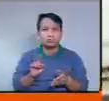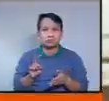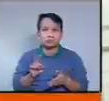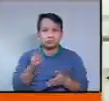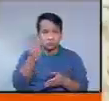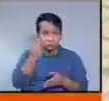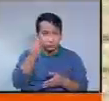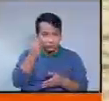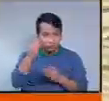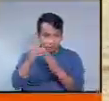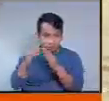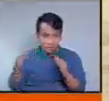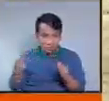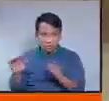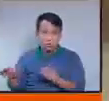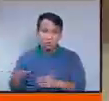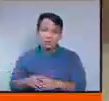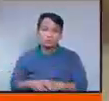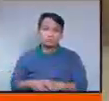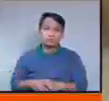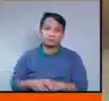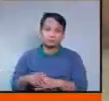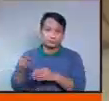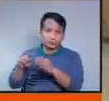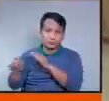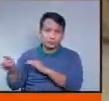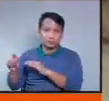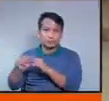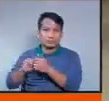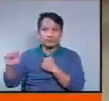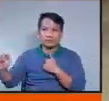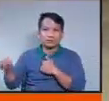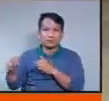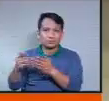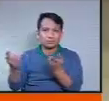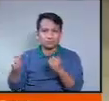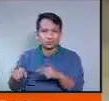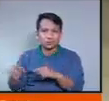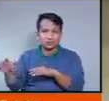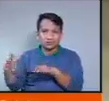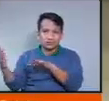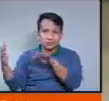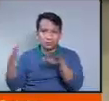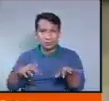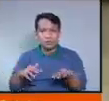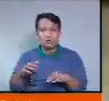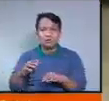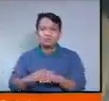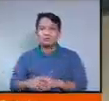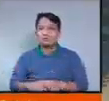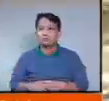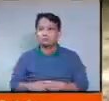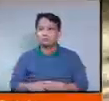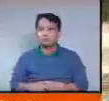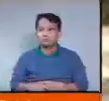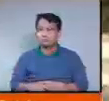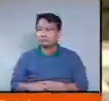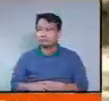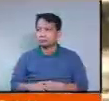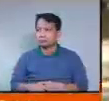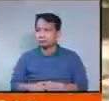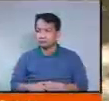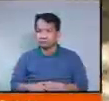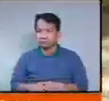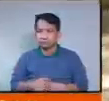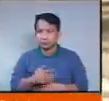bahay doon sa mga liblib na lugar na naapektuhan ng landslide. So, yun talaga, mas mabuti